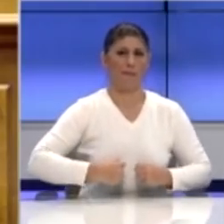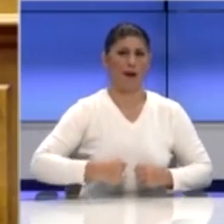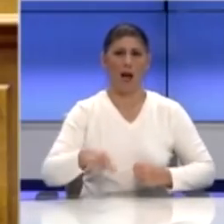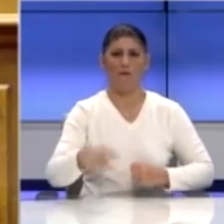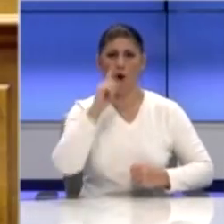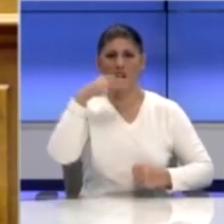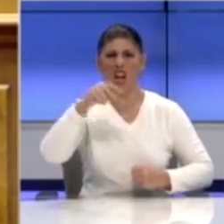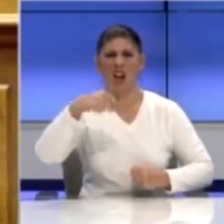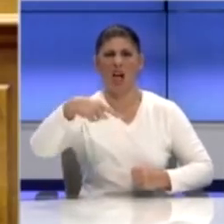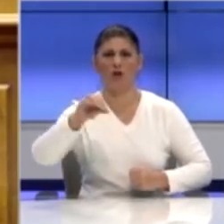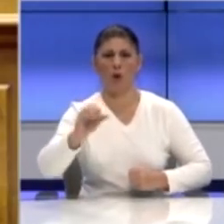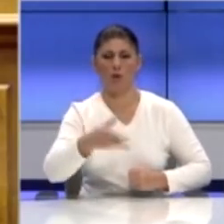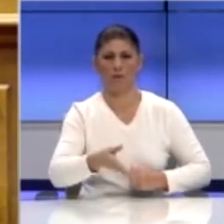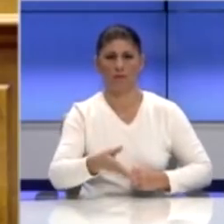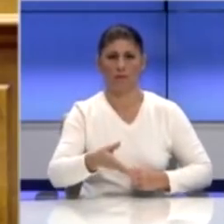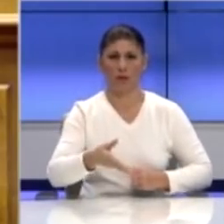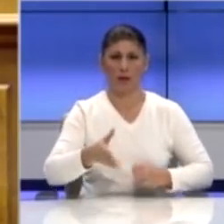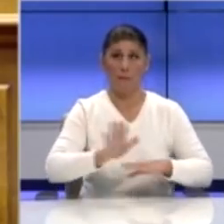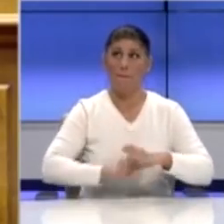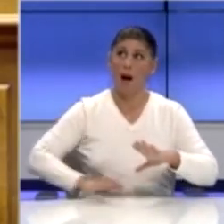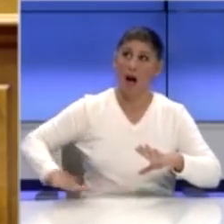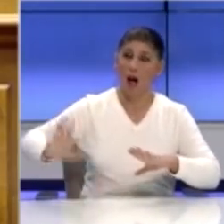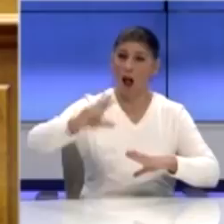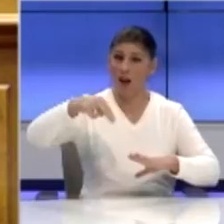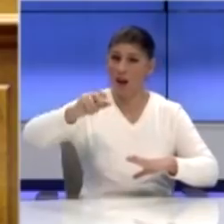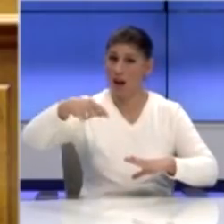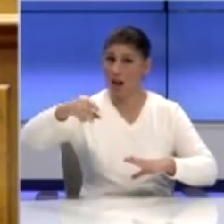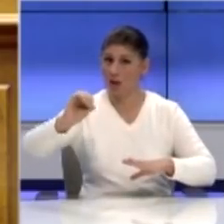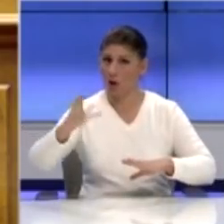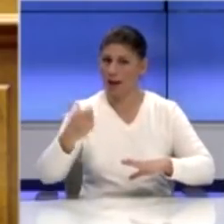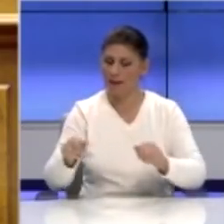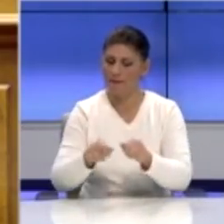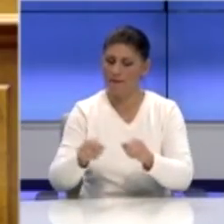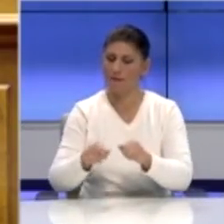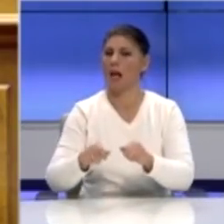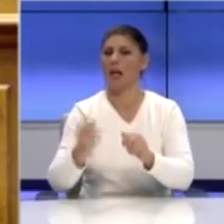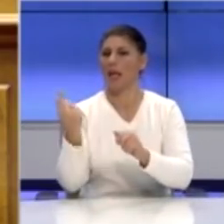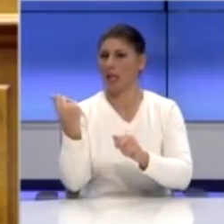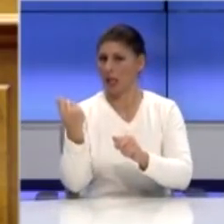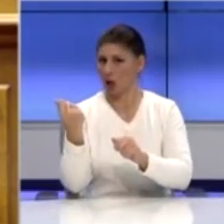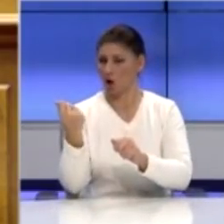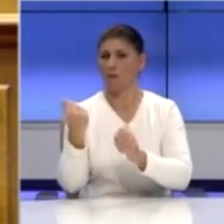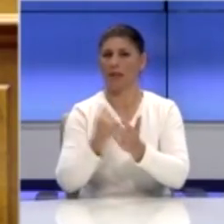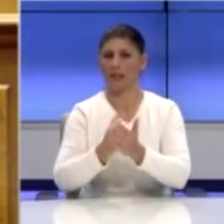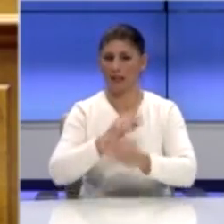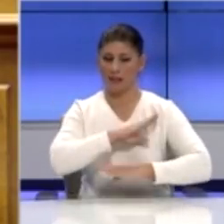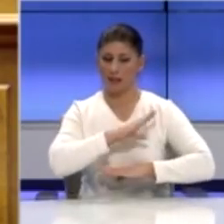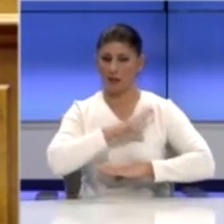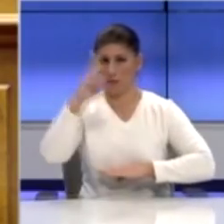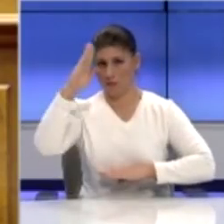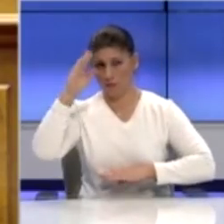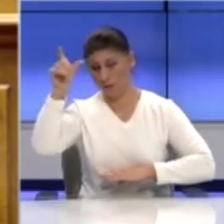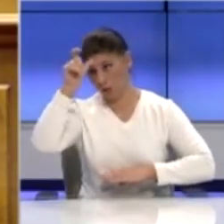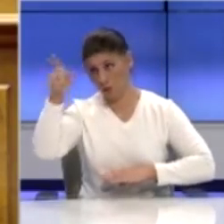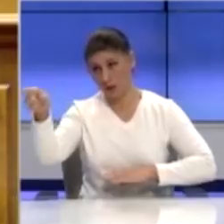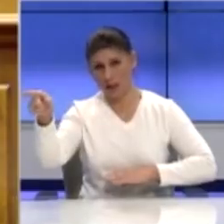οι σύμμαχοί σας, Ευρωπαϊκή Ένωση, η Πανατολική, έχουν στενές οικονομικές και στρατιωτικές σχέσεις με την Τουρκία και τα